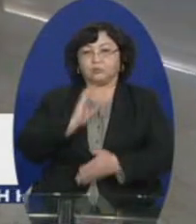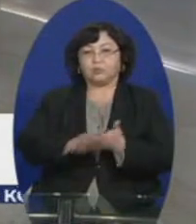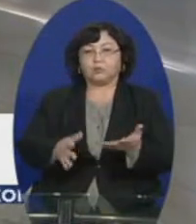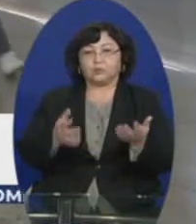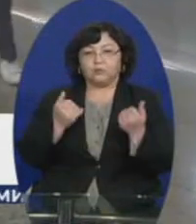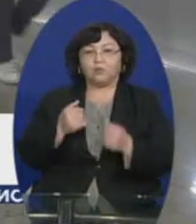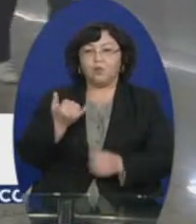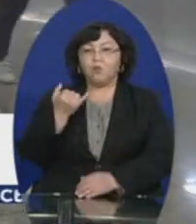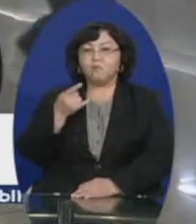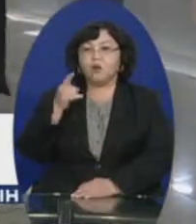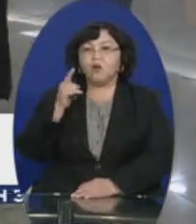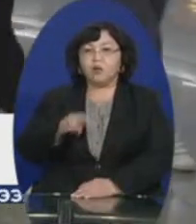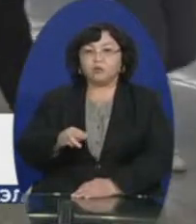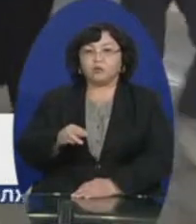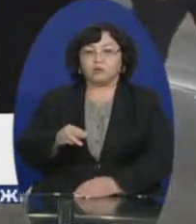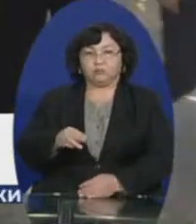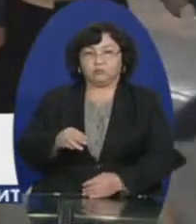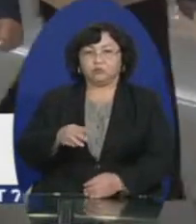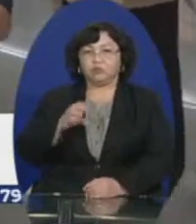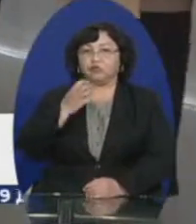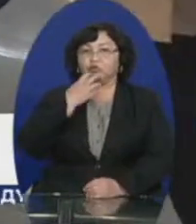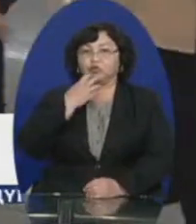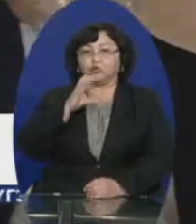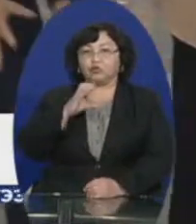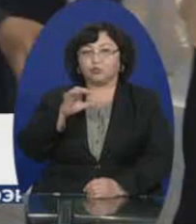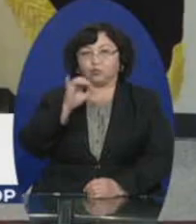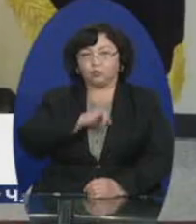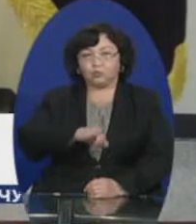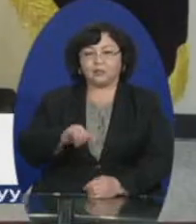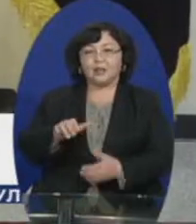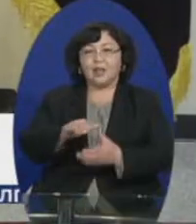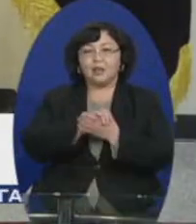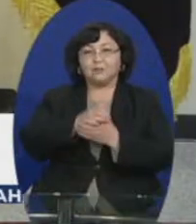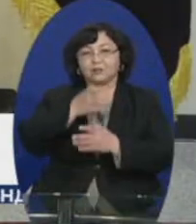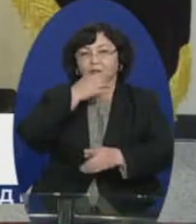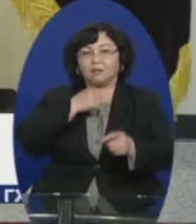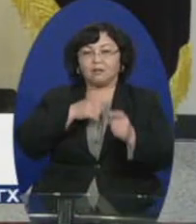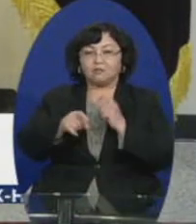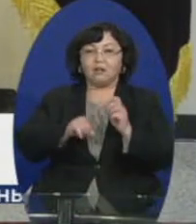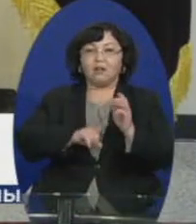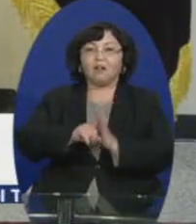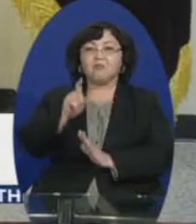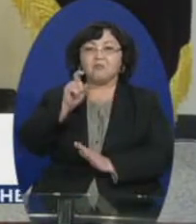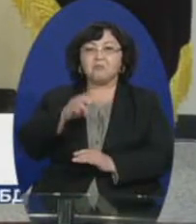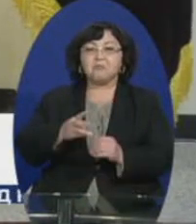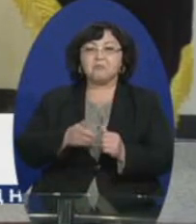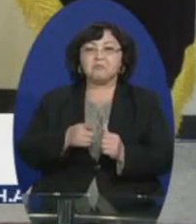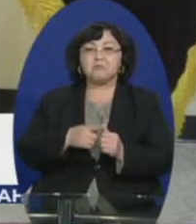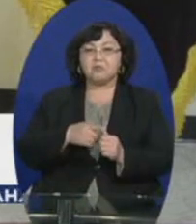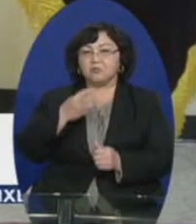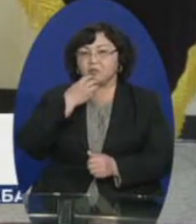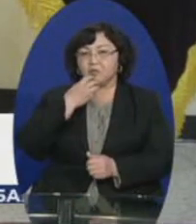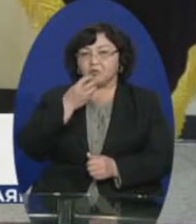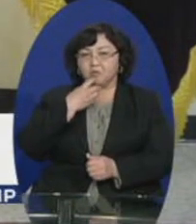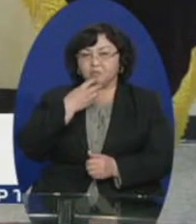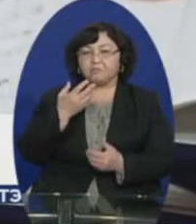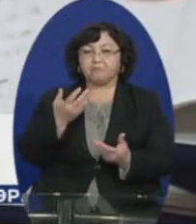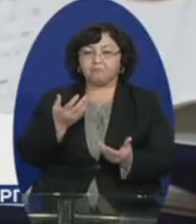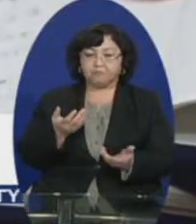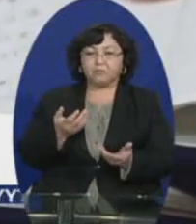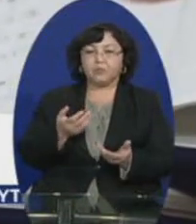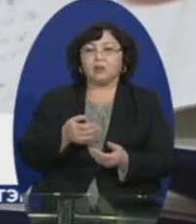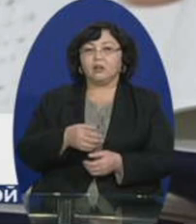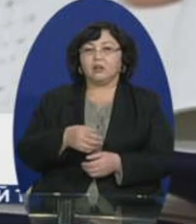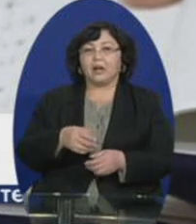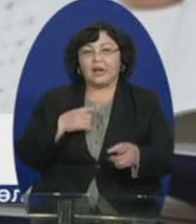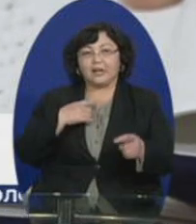Нийслэл Улаанбаатар хоттой ах дүүгийн найрамдал харилцаа тогтоосон анхны хотуудын нэг нь Сөүл юм. Өнгөрсөн хугацаанд хоёр хотын хамтын ажиллагаа олон салбарт